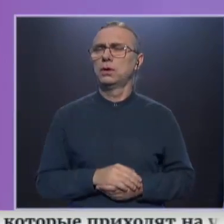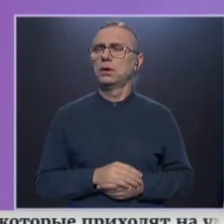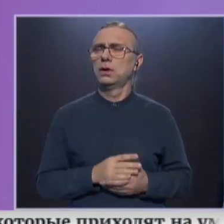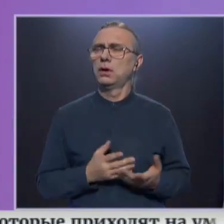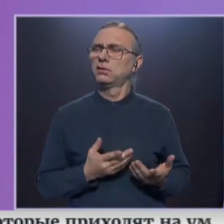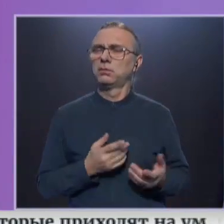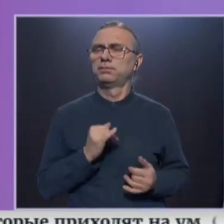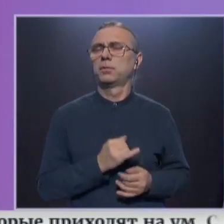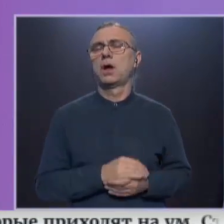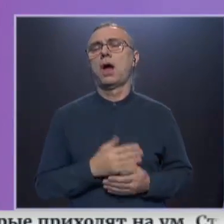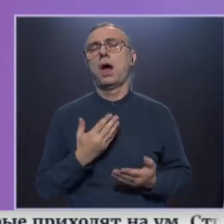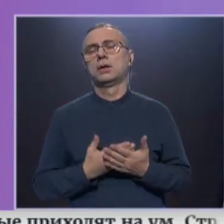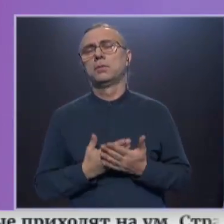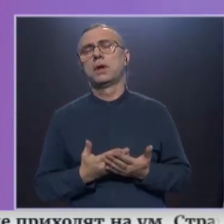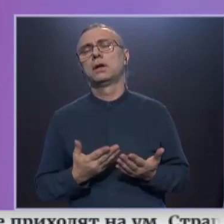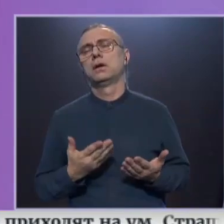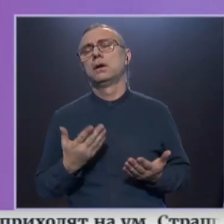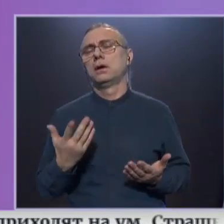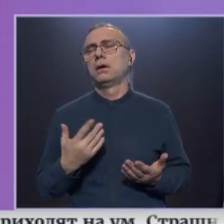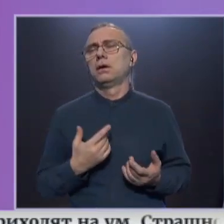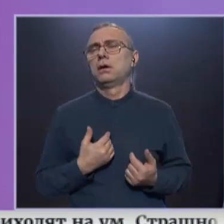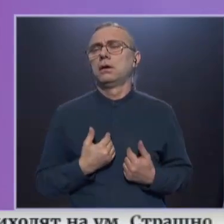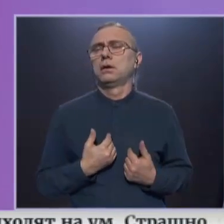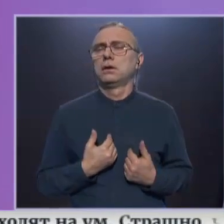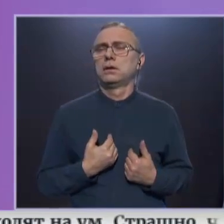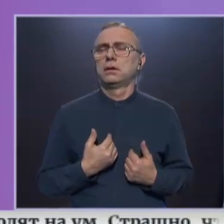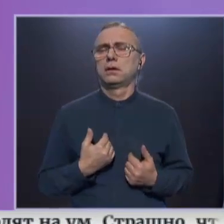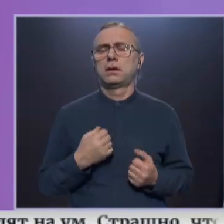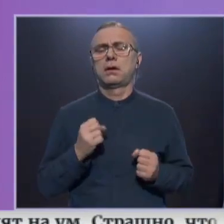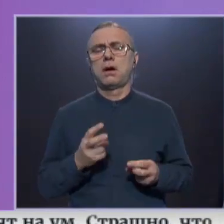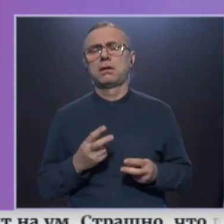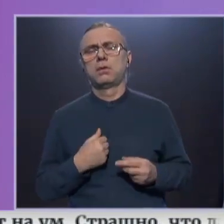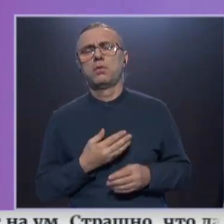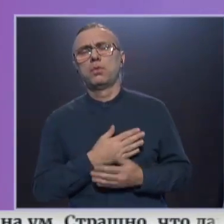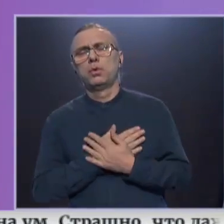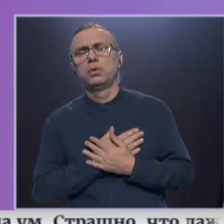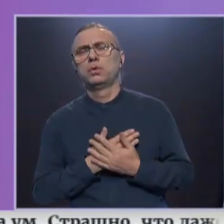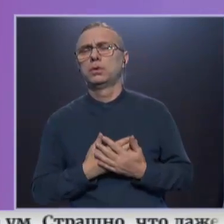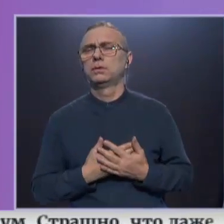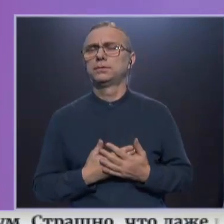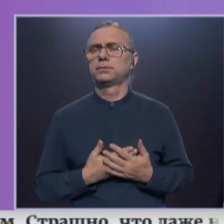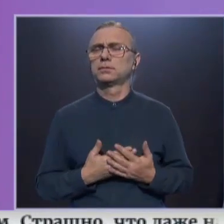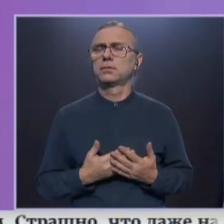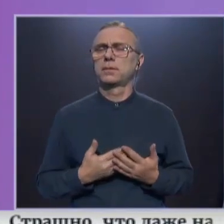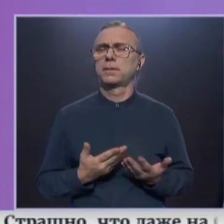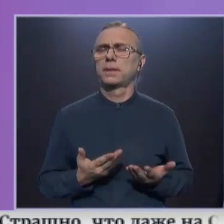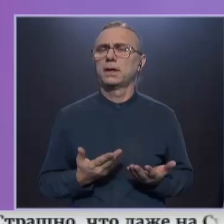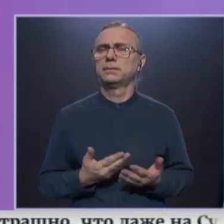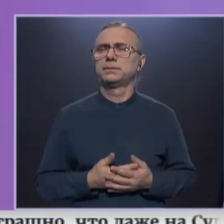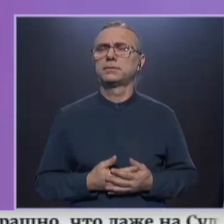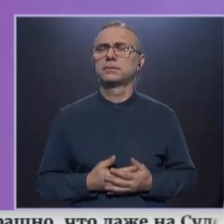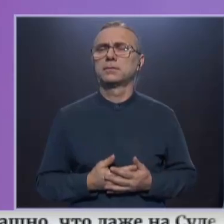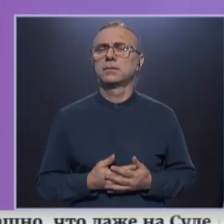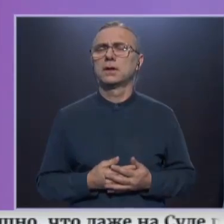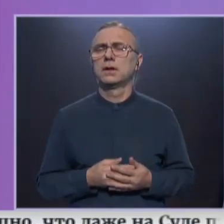обо мне горевать там, с гордостью, если он думает, ой, конечно, вот умру, но может совесть